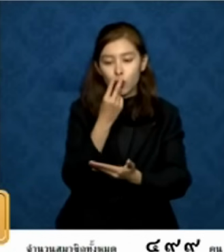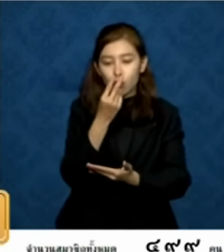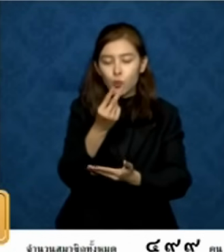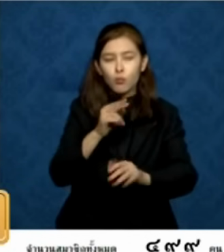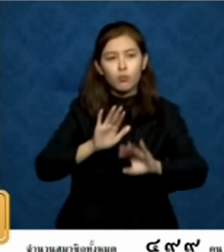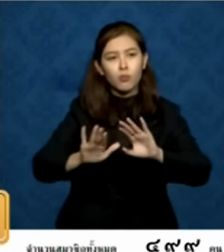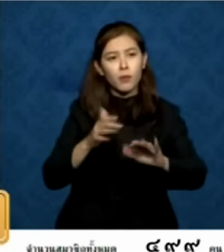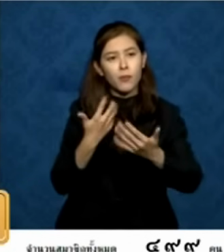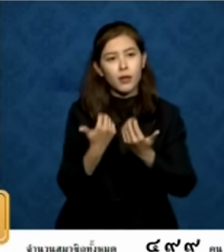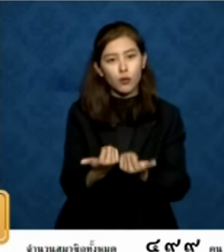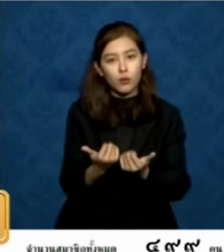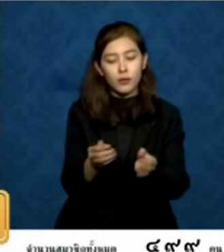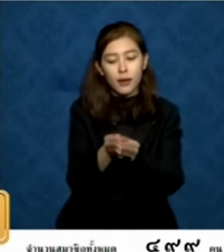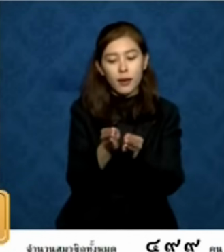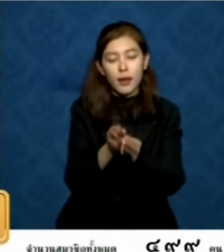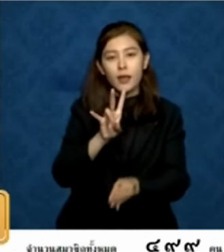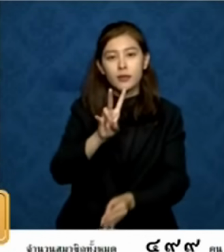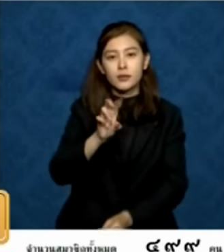72 คะแนน